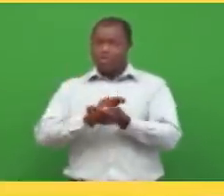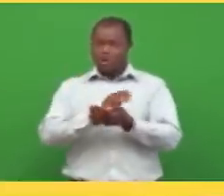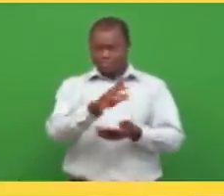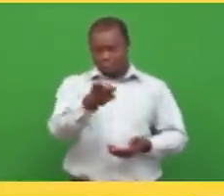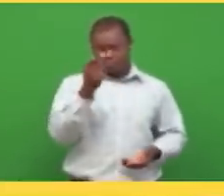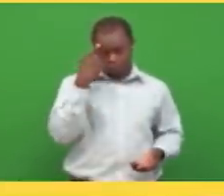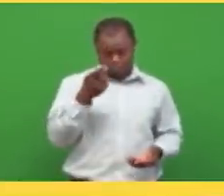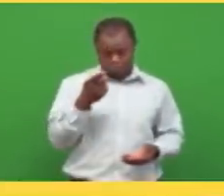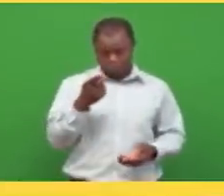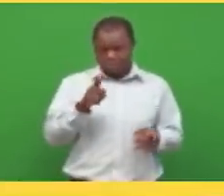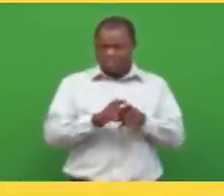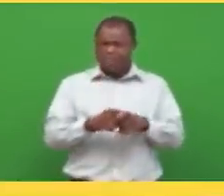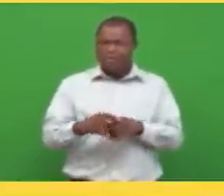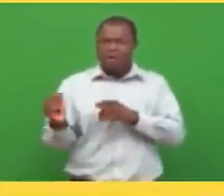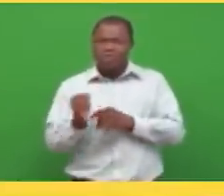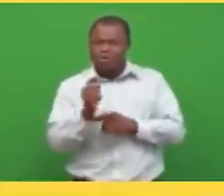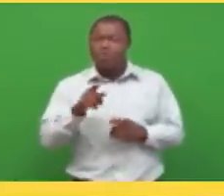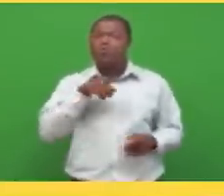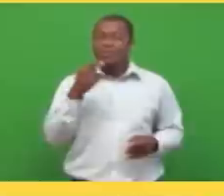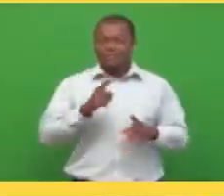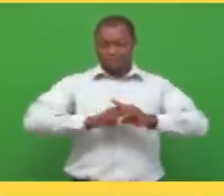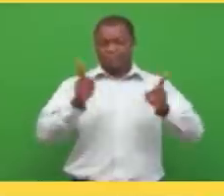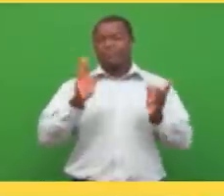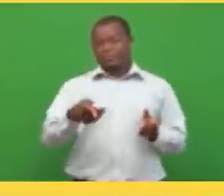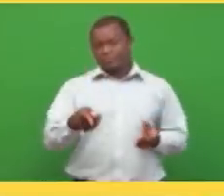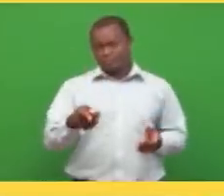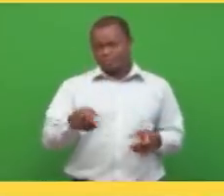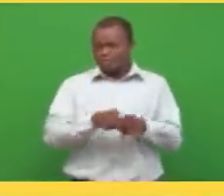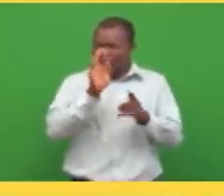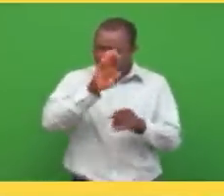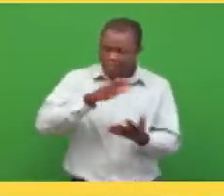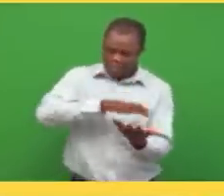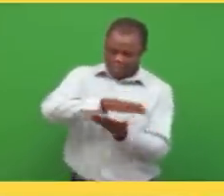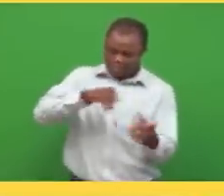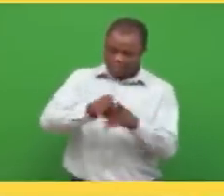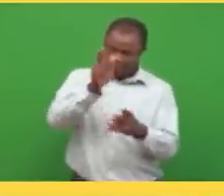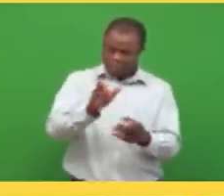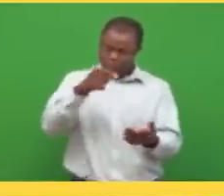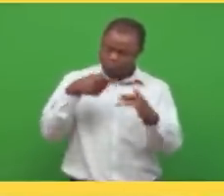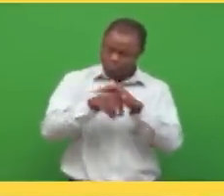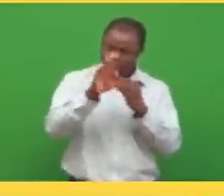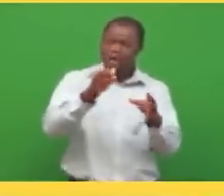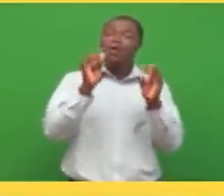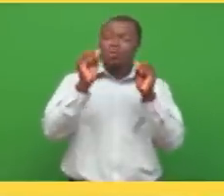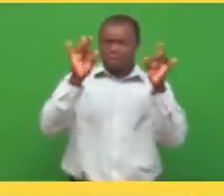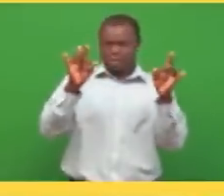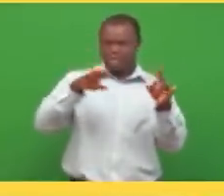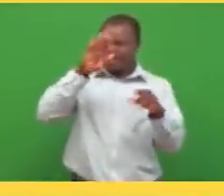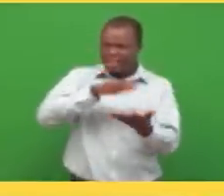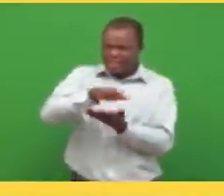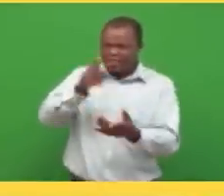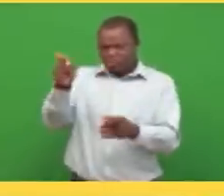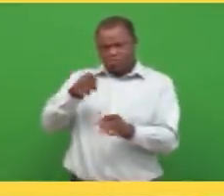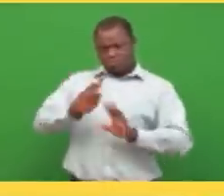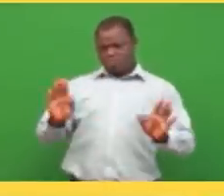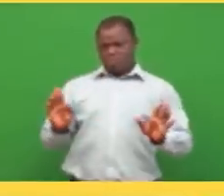pada munosiyana nambuya vemukadzi, pane nzvimbo dzekuti uya anogona kusvika, uya asingagoni kusvika. Zviriko here